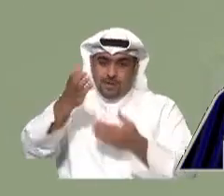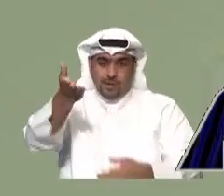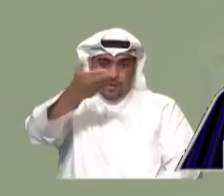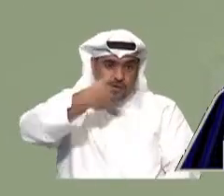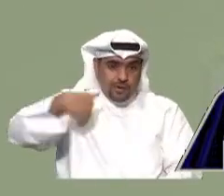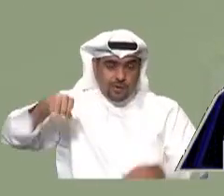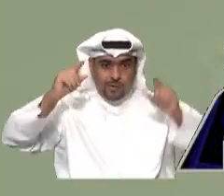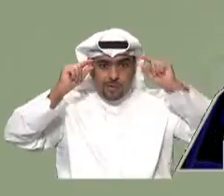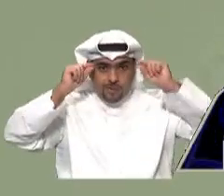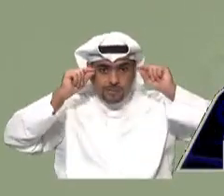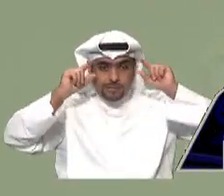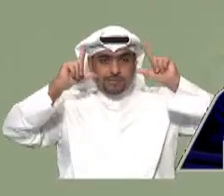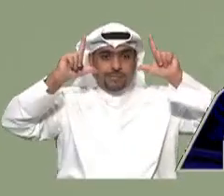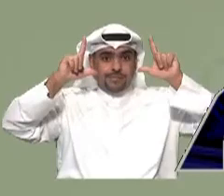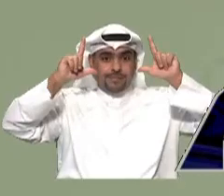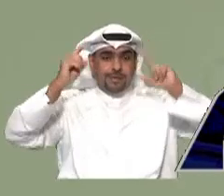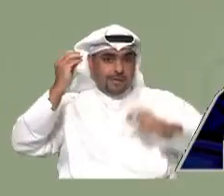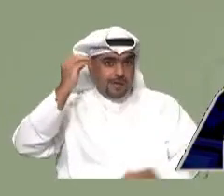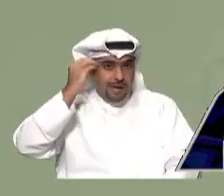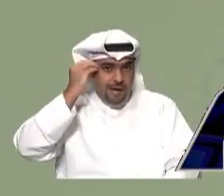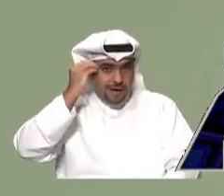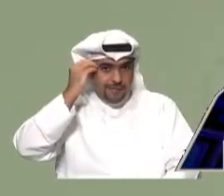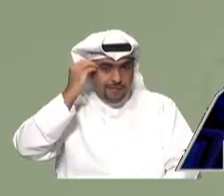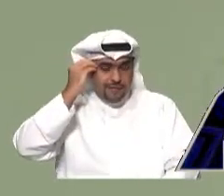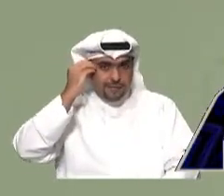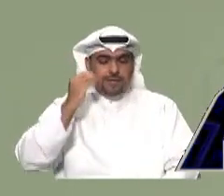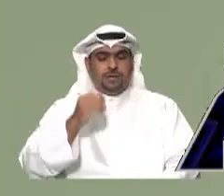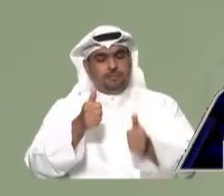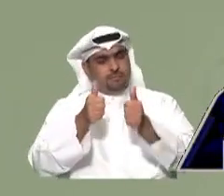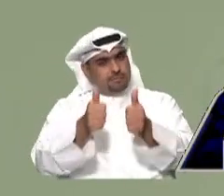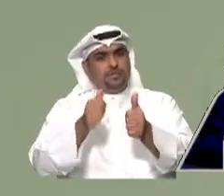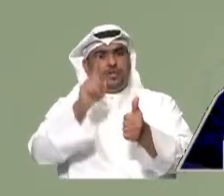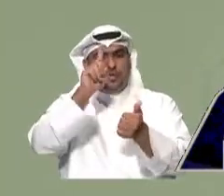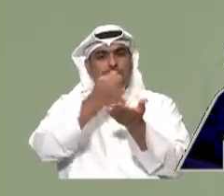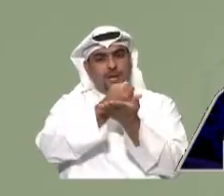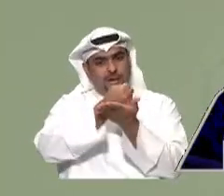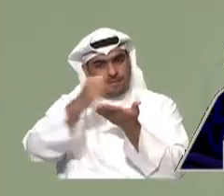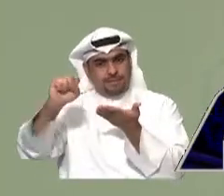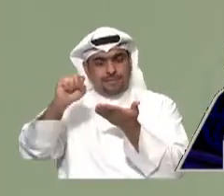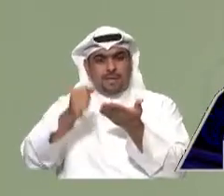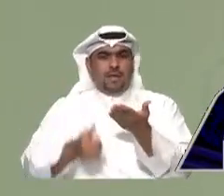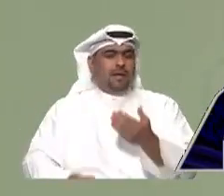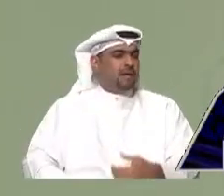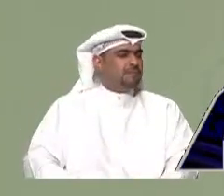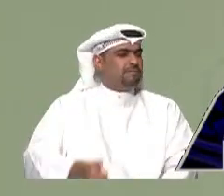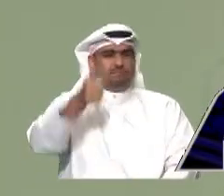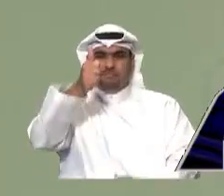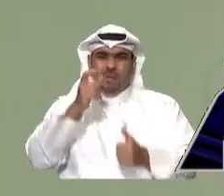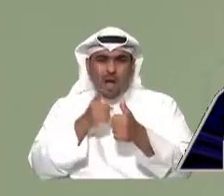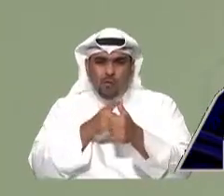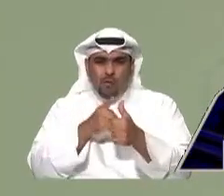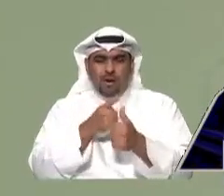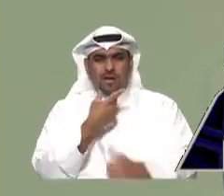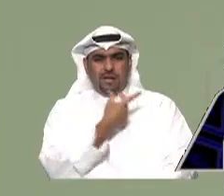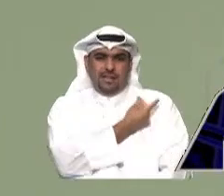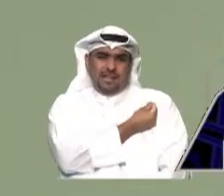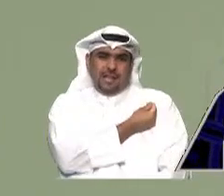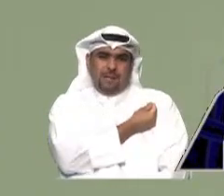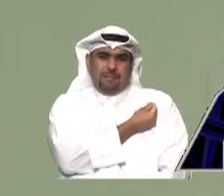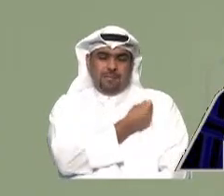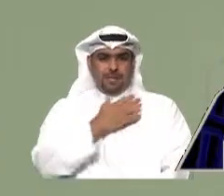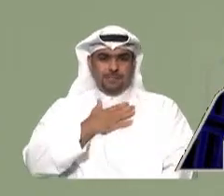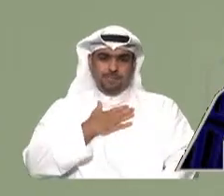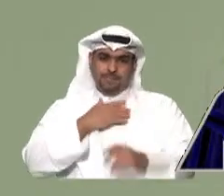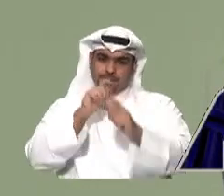منهم موضوع محاوله السيطره على انتشاره والحد من انتشاره بالتطعيم طبعا. فيعني ننصح بشده ان الناس